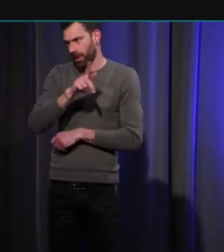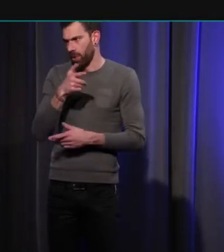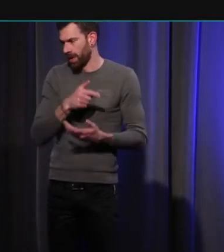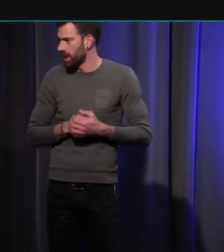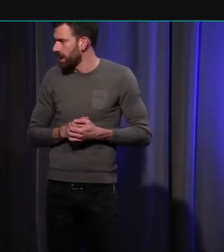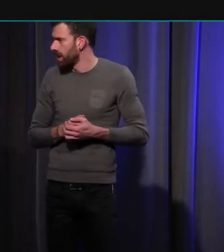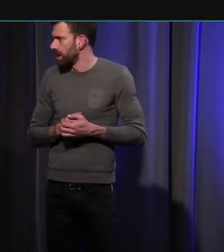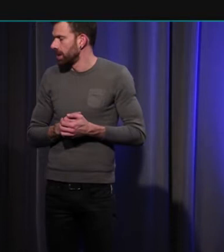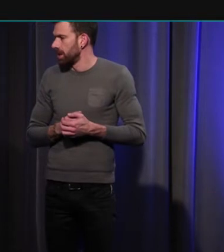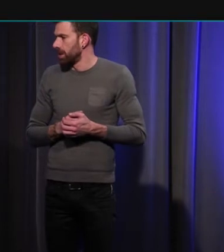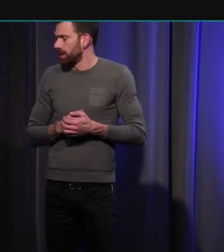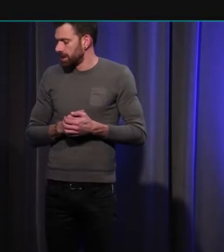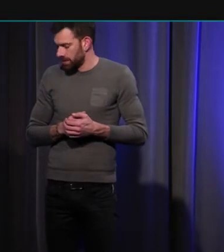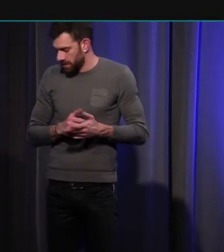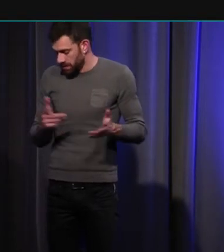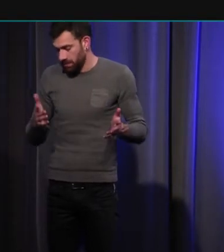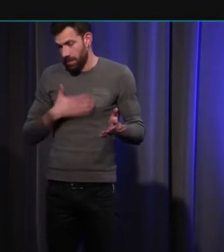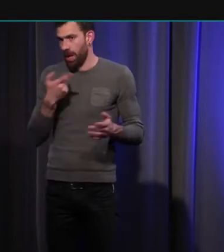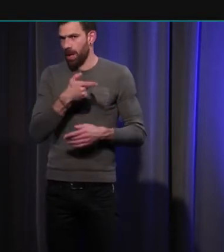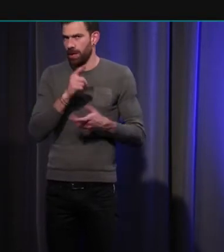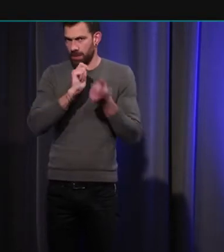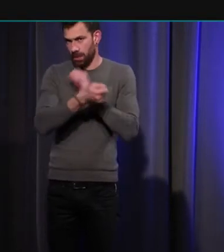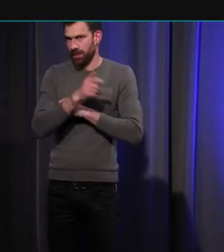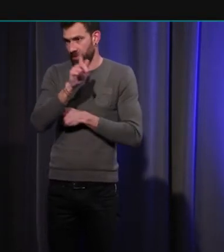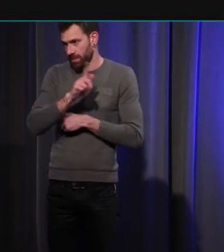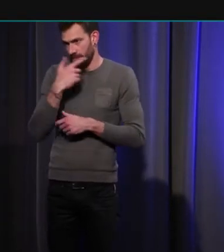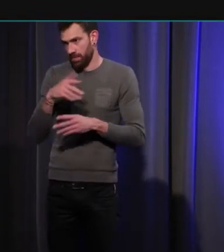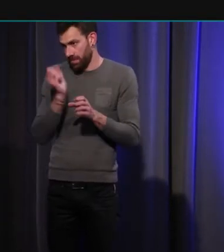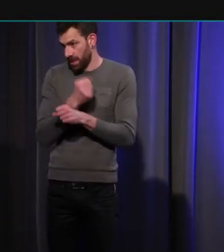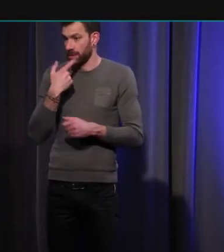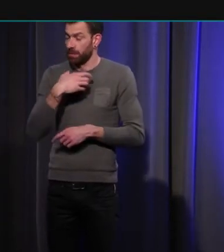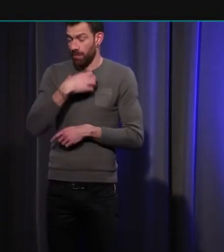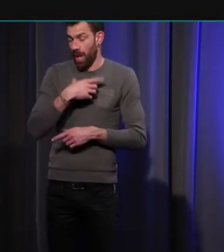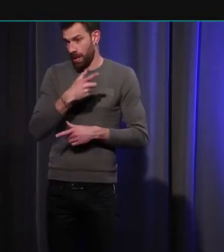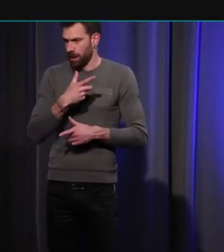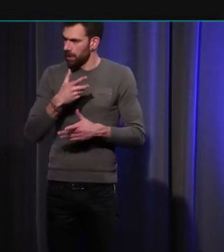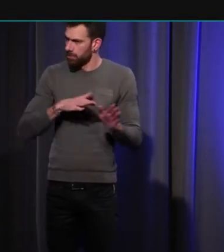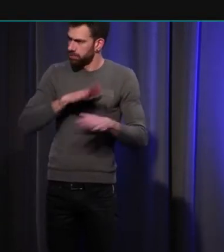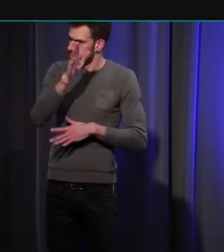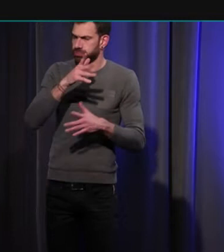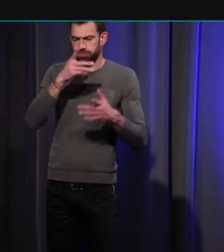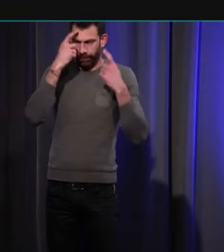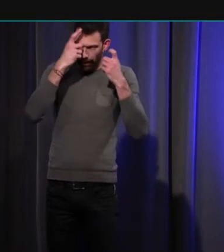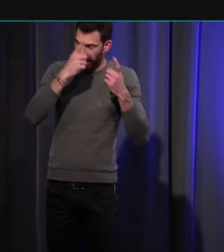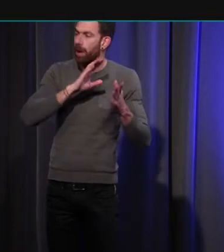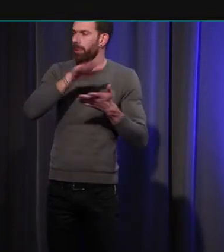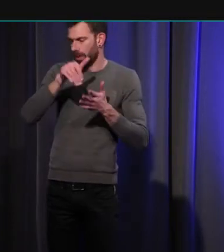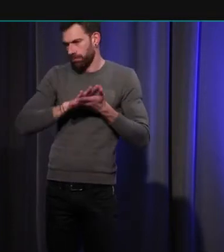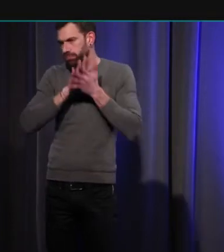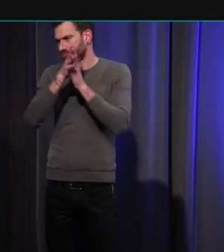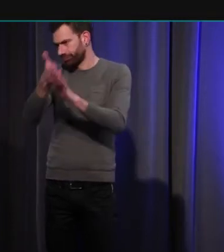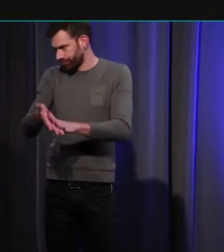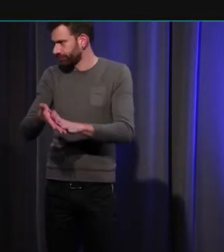maintenant mais c'est grâce à elle que nous avons mis les prêtres ont été très forts un moment très théocratique mais après on est on a basculé du côté